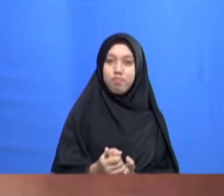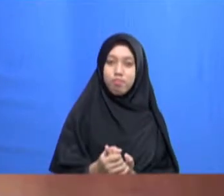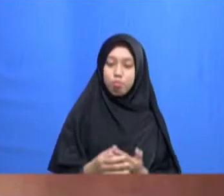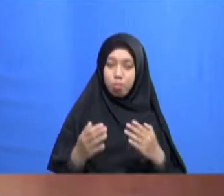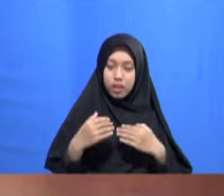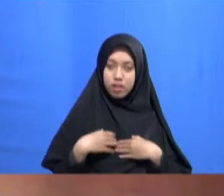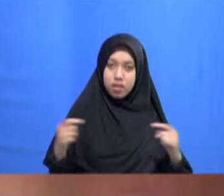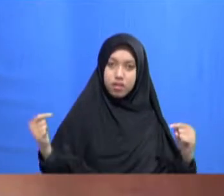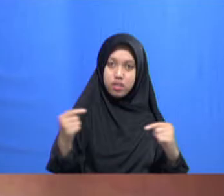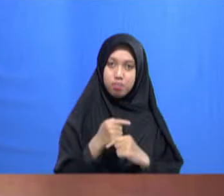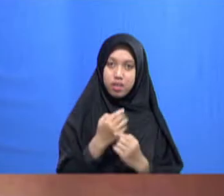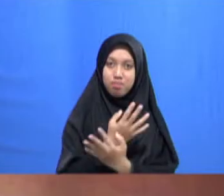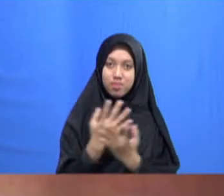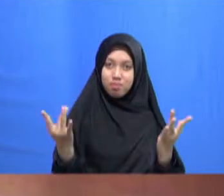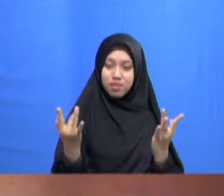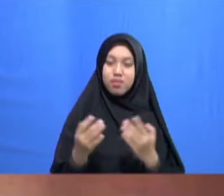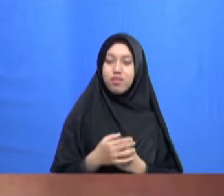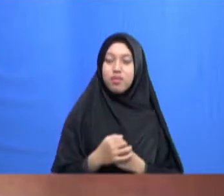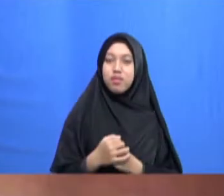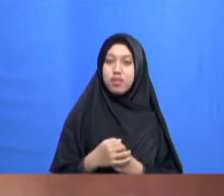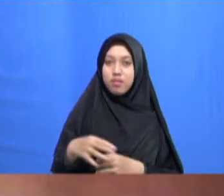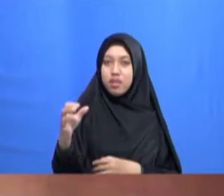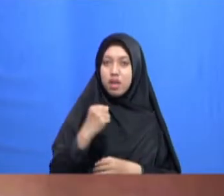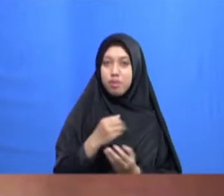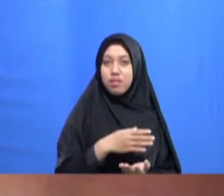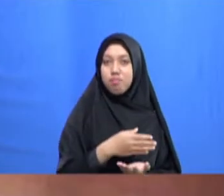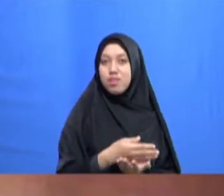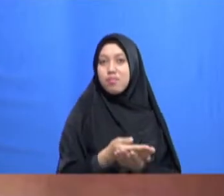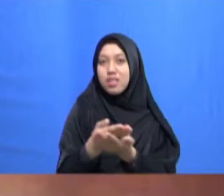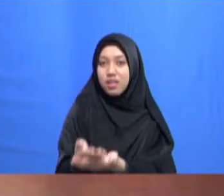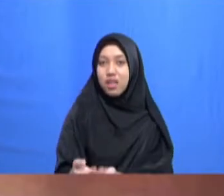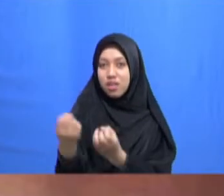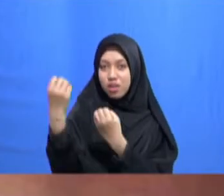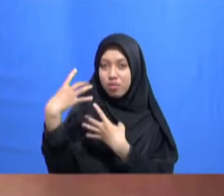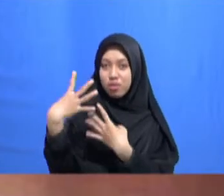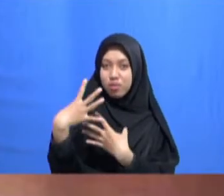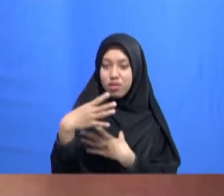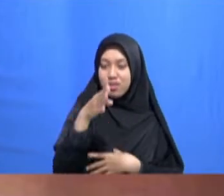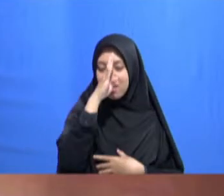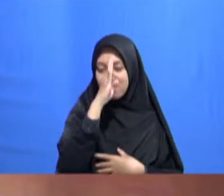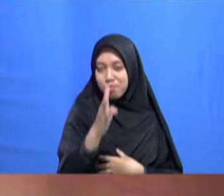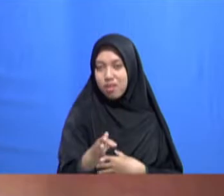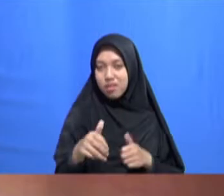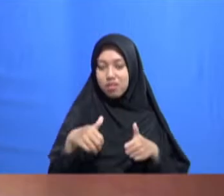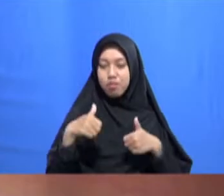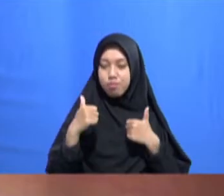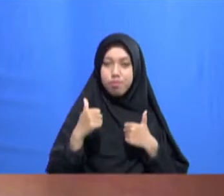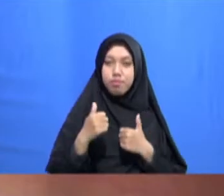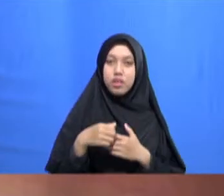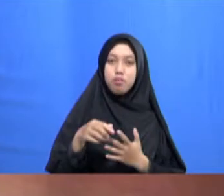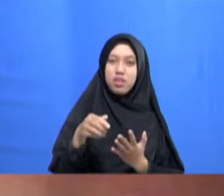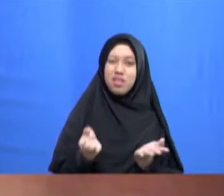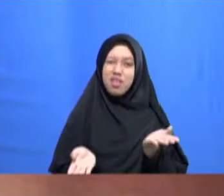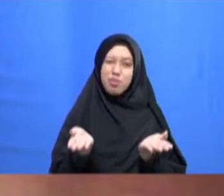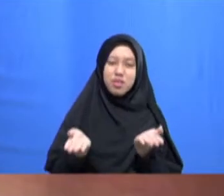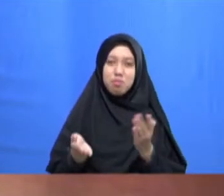debat publik antar pasangan calon dapat memberikan informasi yang komprehensif sebagai salah satu pertimbangan